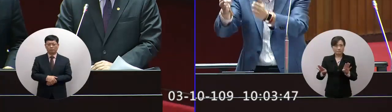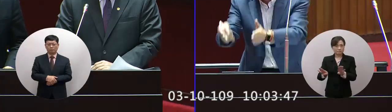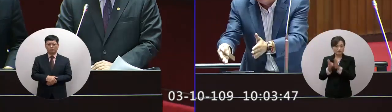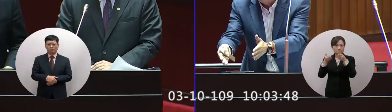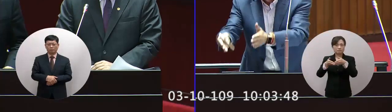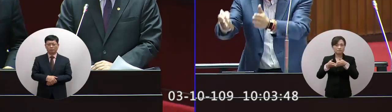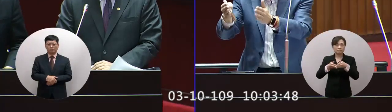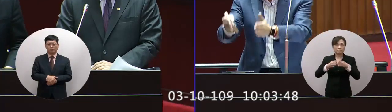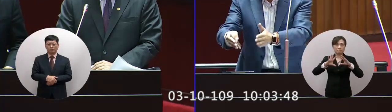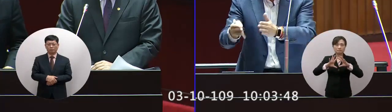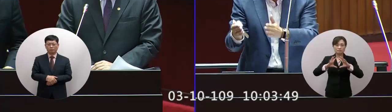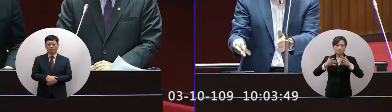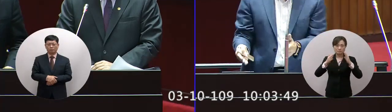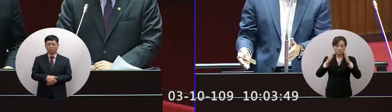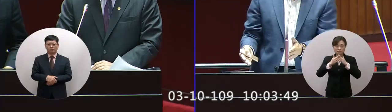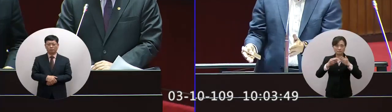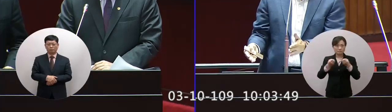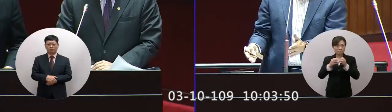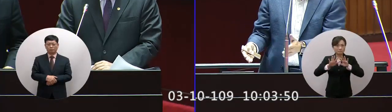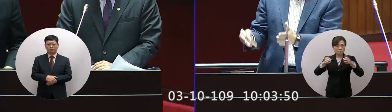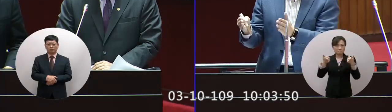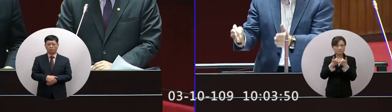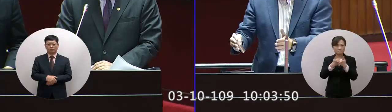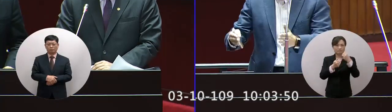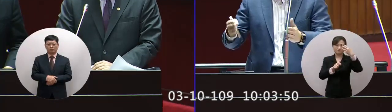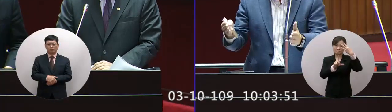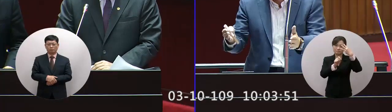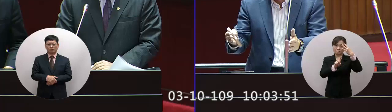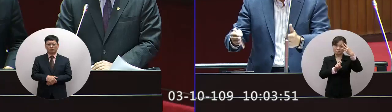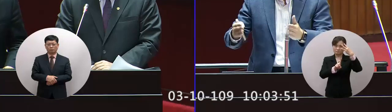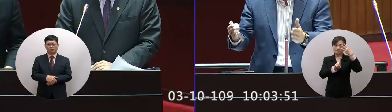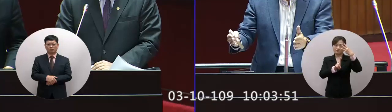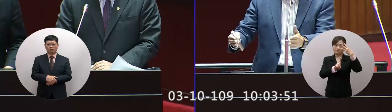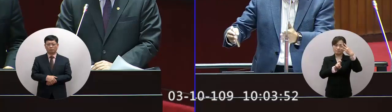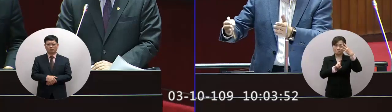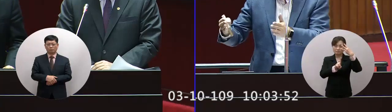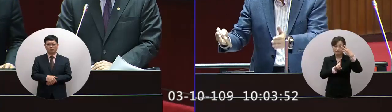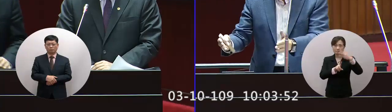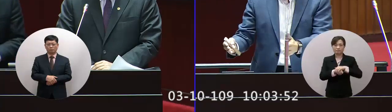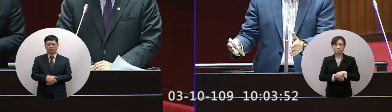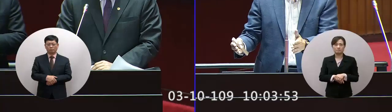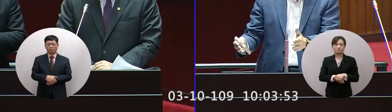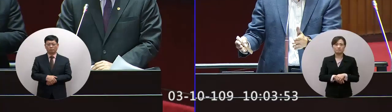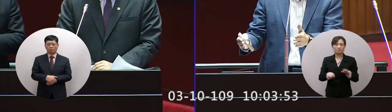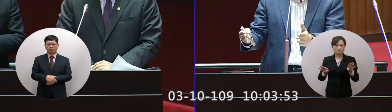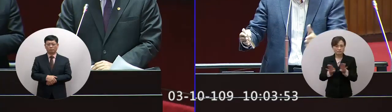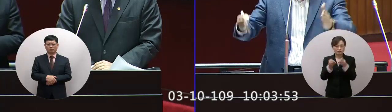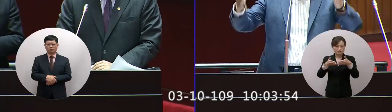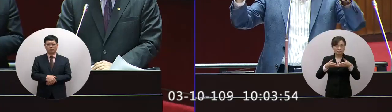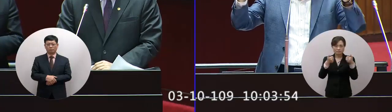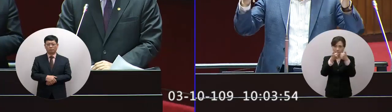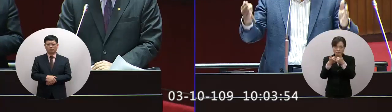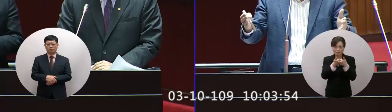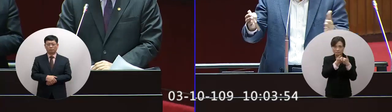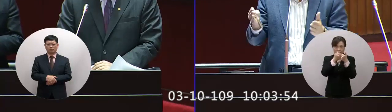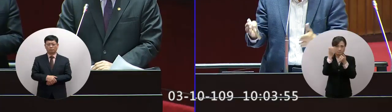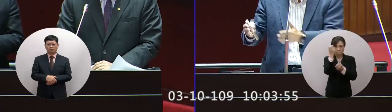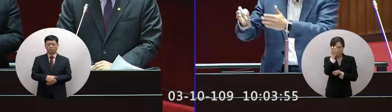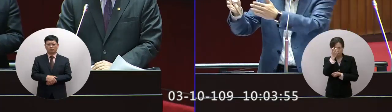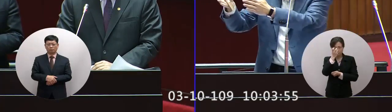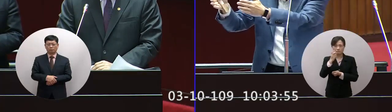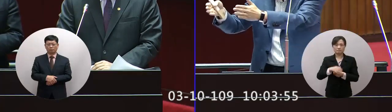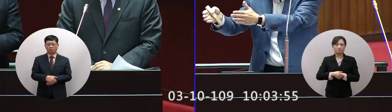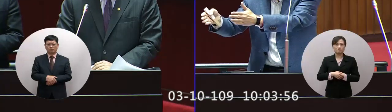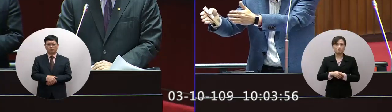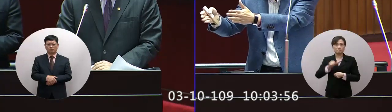花会明天3月11号就要开始初步的了解审查你们这个五羊高架